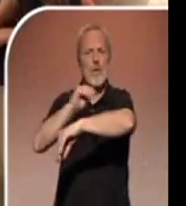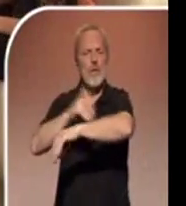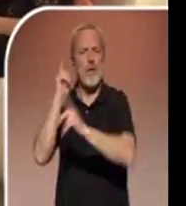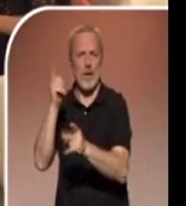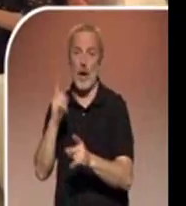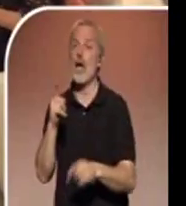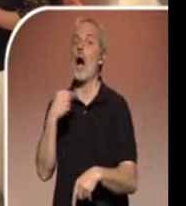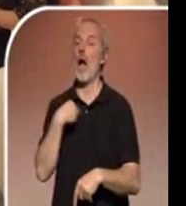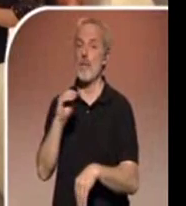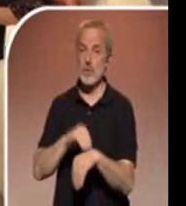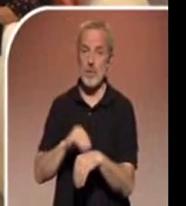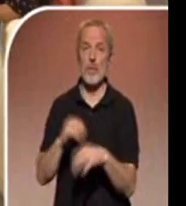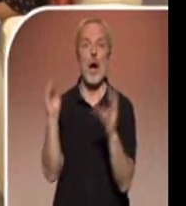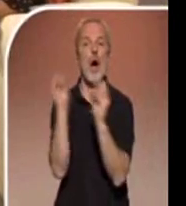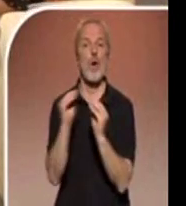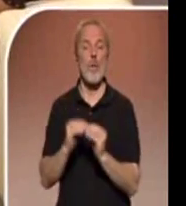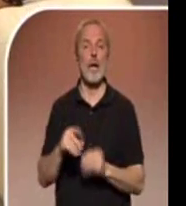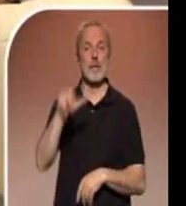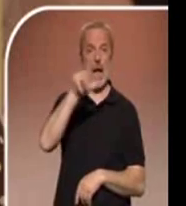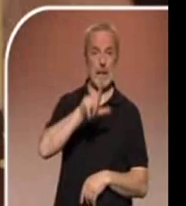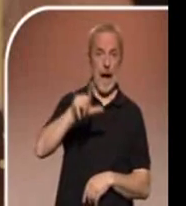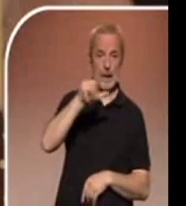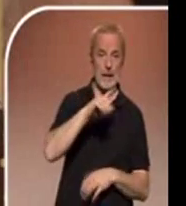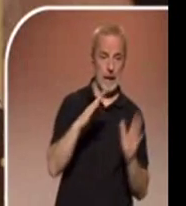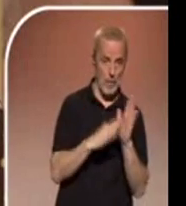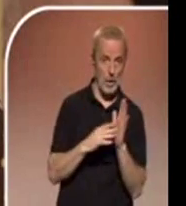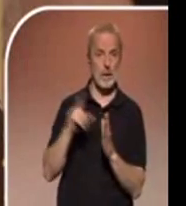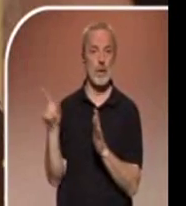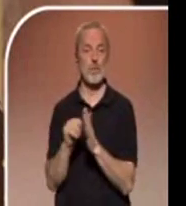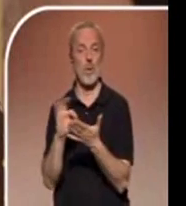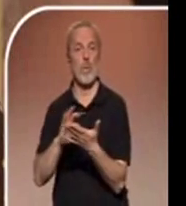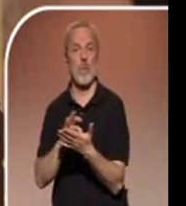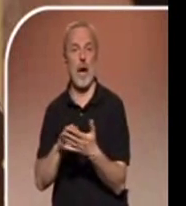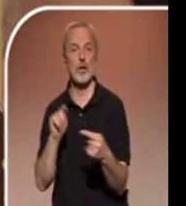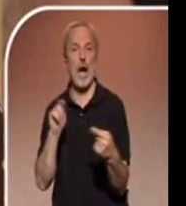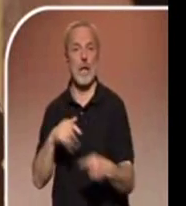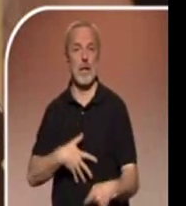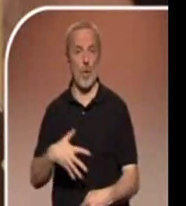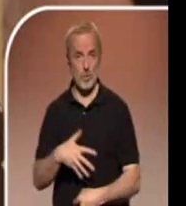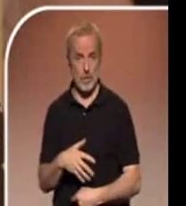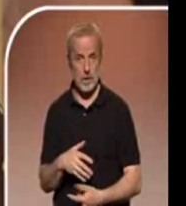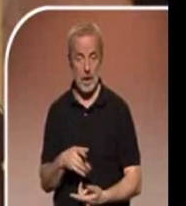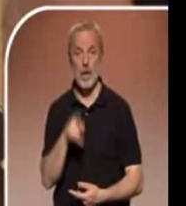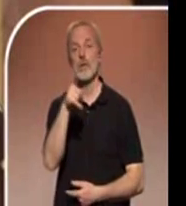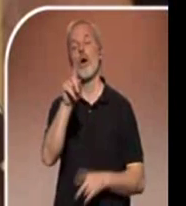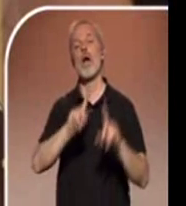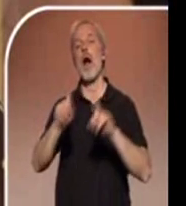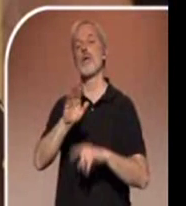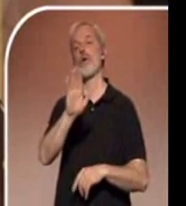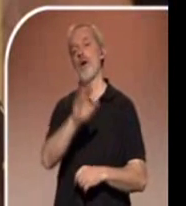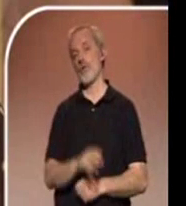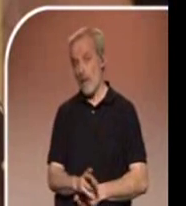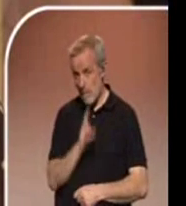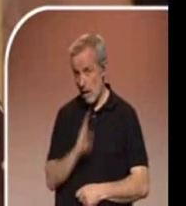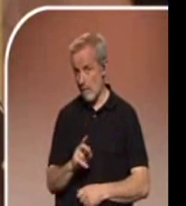připomenout, o co tam šlo. Tam šlo právě o kombinaci lajdenské mutace a antikoncepce. Jaký je váš názor nebo jak s tím souzníte,